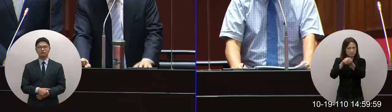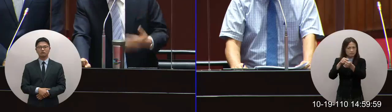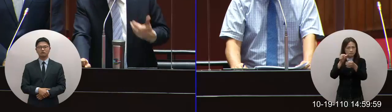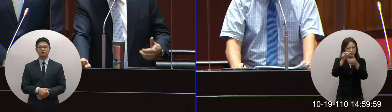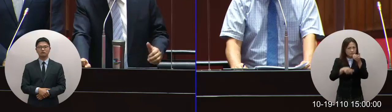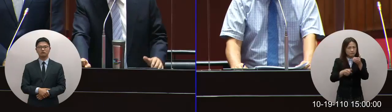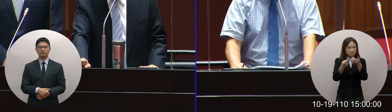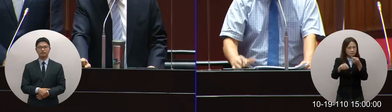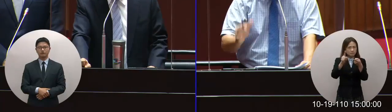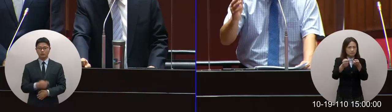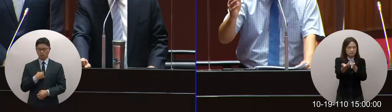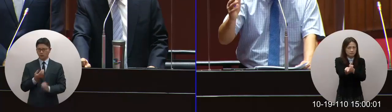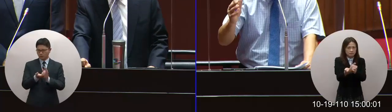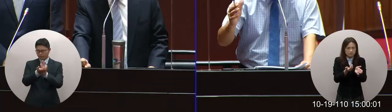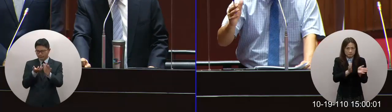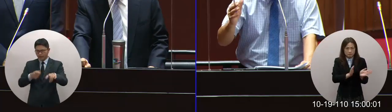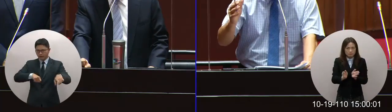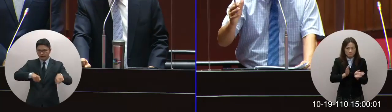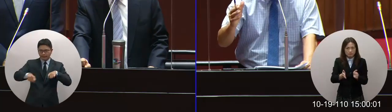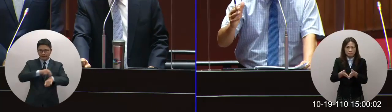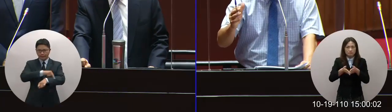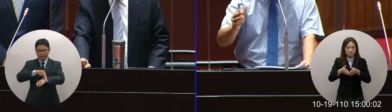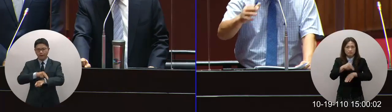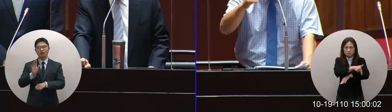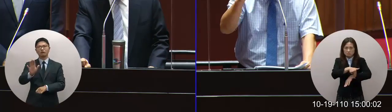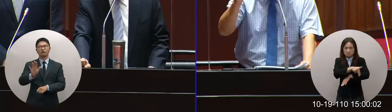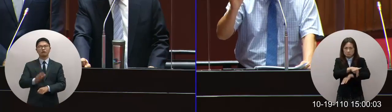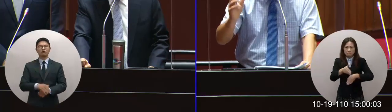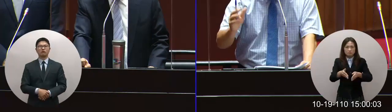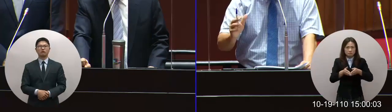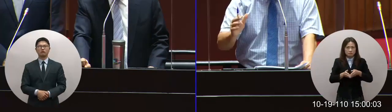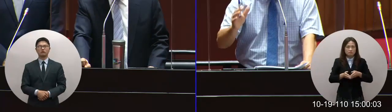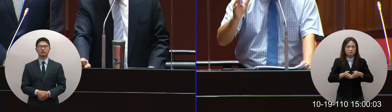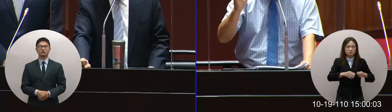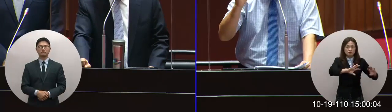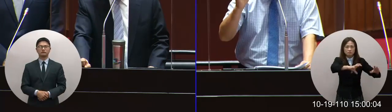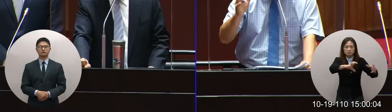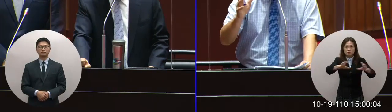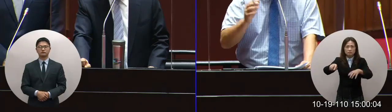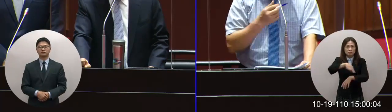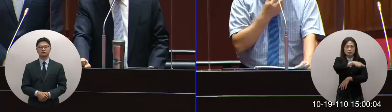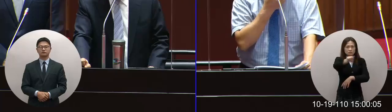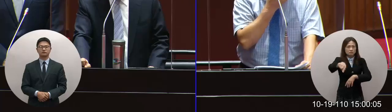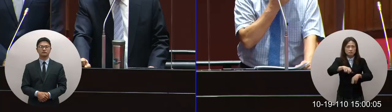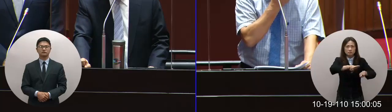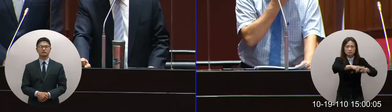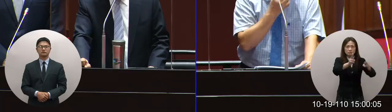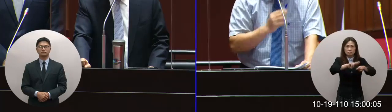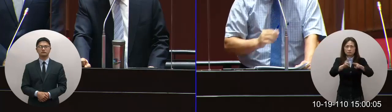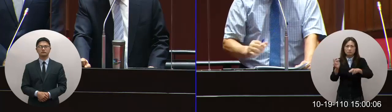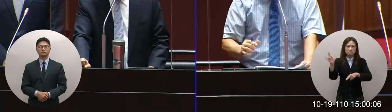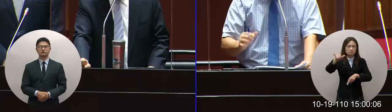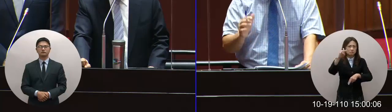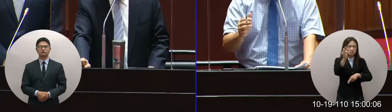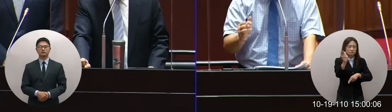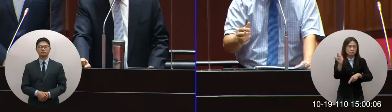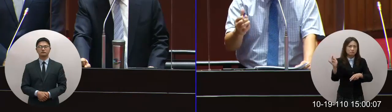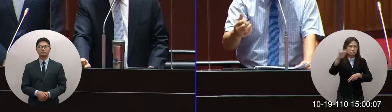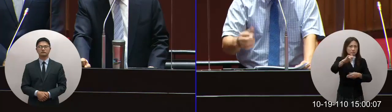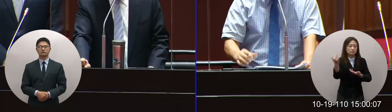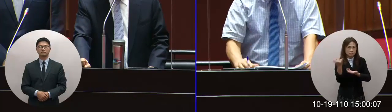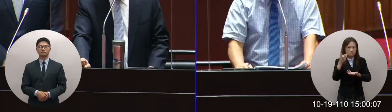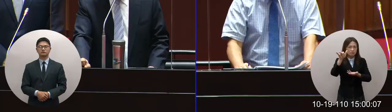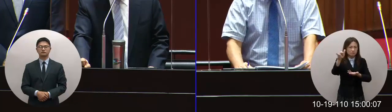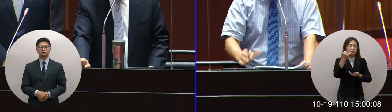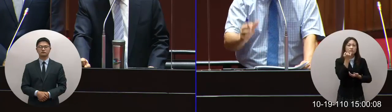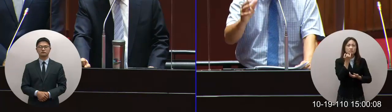署， 我们一直超前部署、 啊哦、不是、哦、这个人家世界各国很多都开放了，然后到最后我们还是